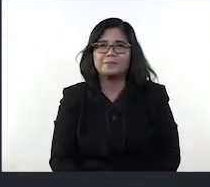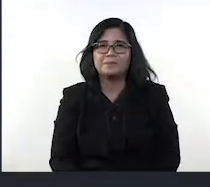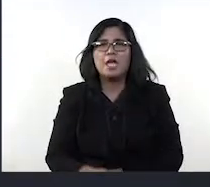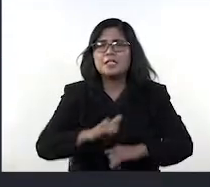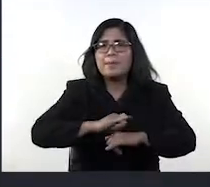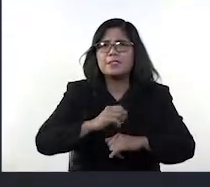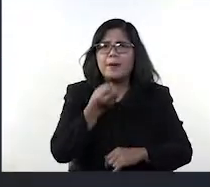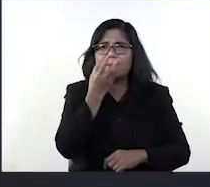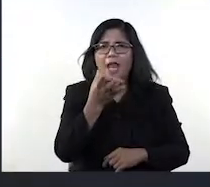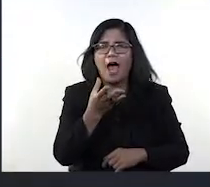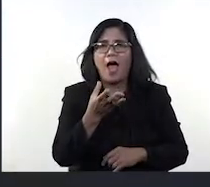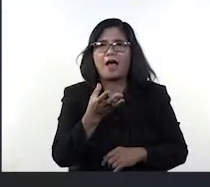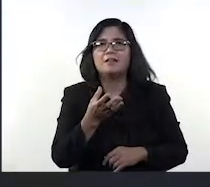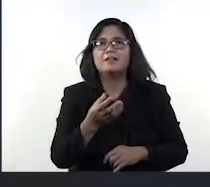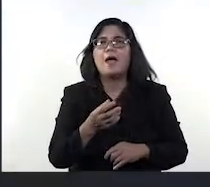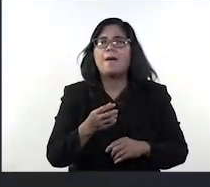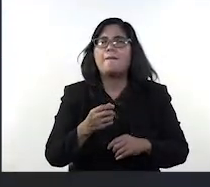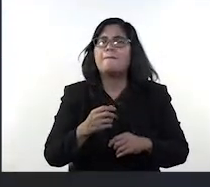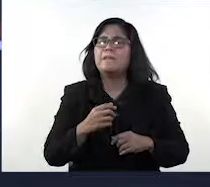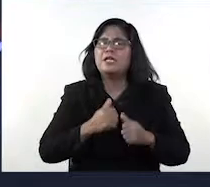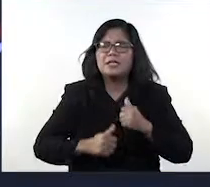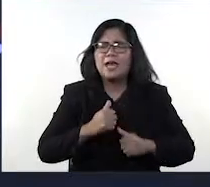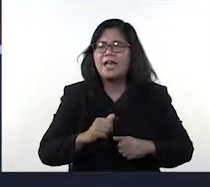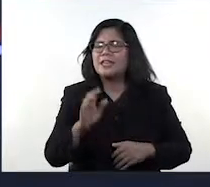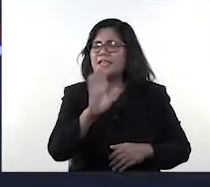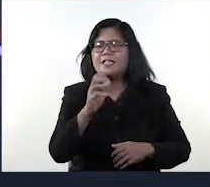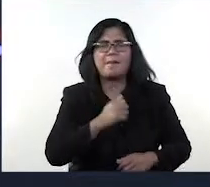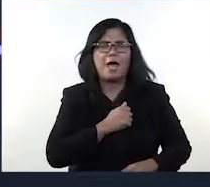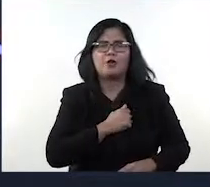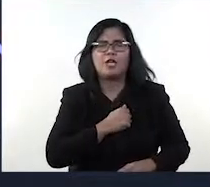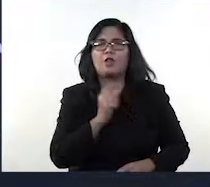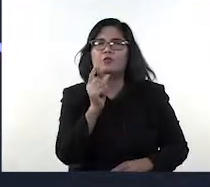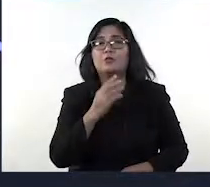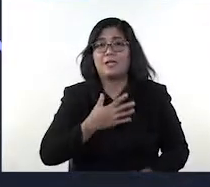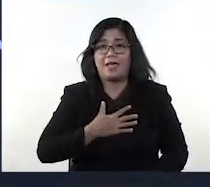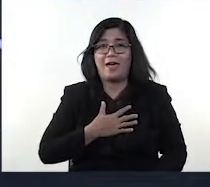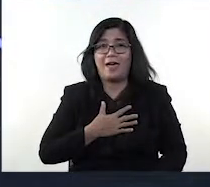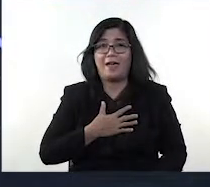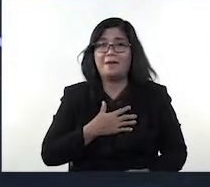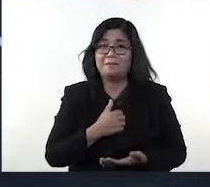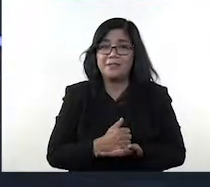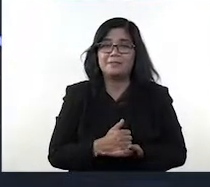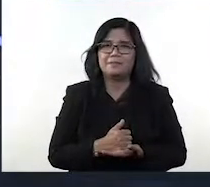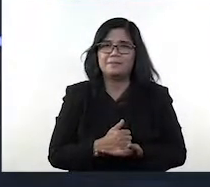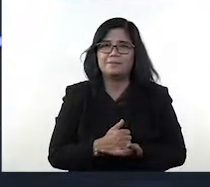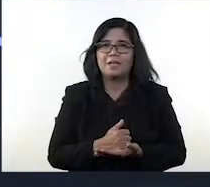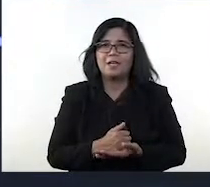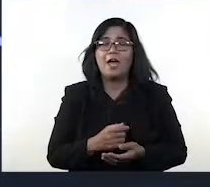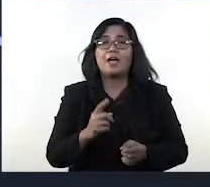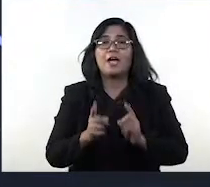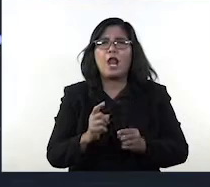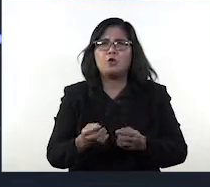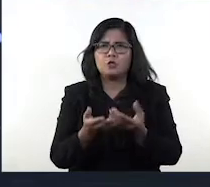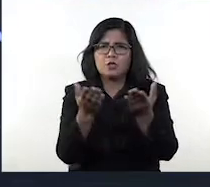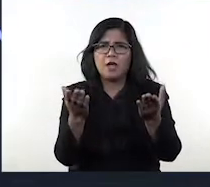Hai sama-sama bilang sama saya penderitaan tidak menakutkan buat saya Hai buat sudah sedang sedang menghadapi penderitaan